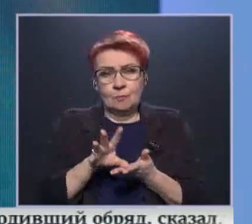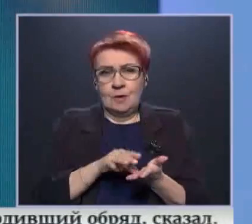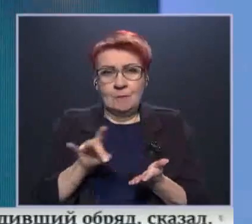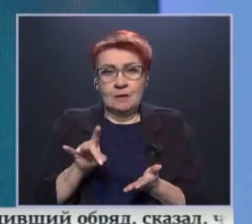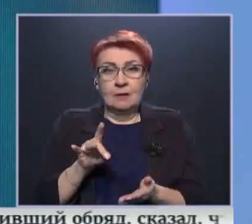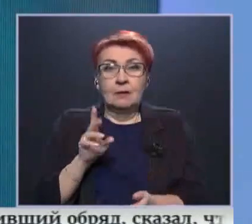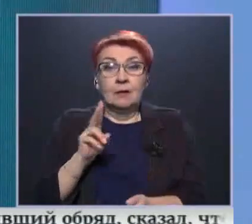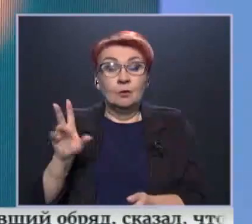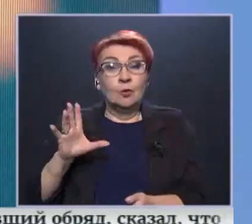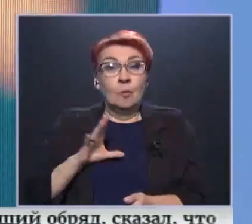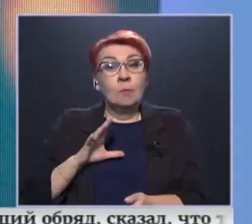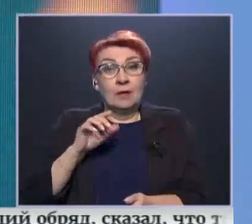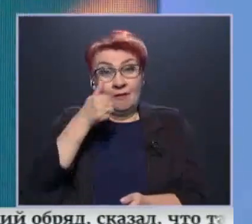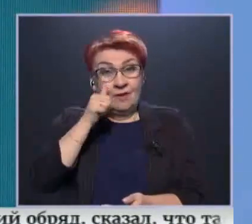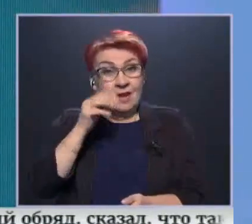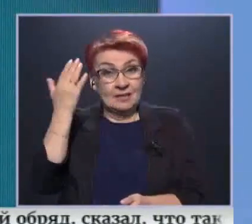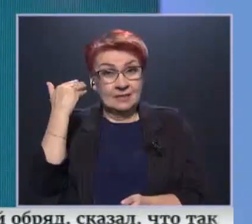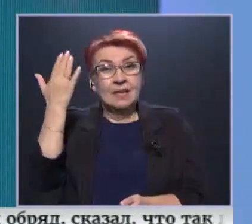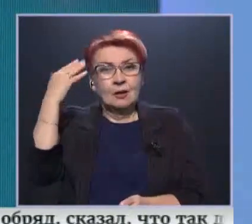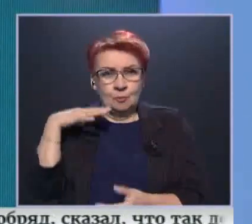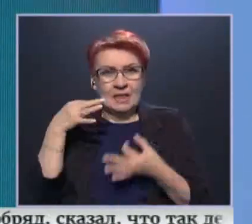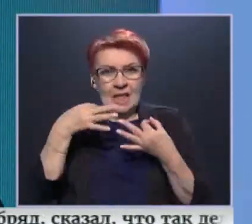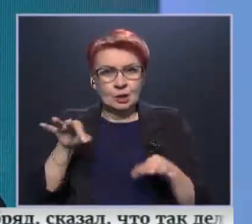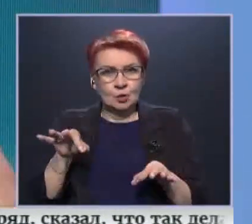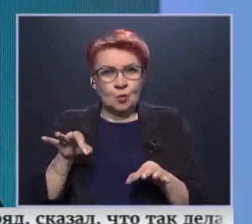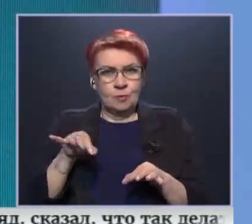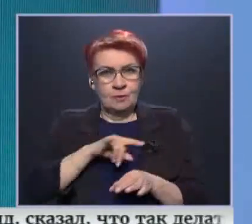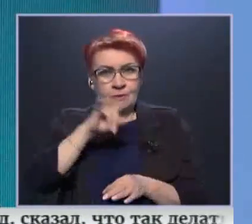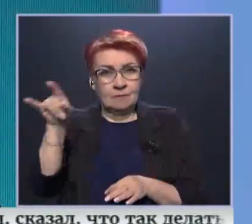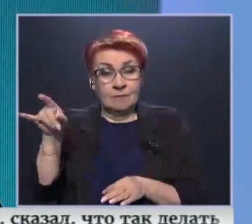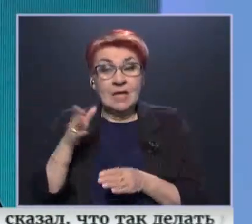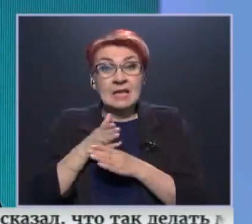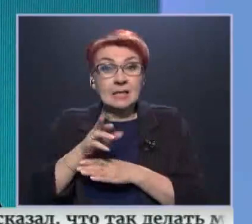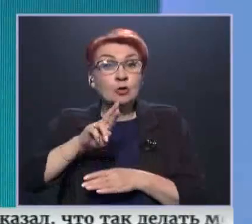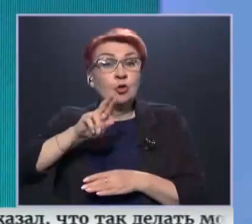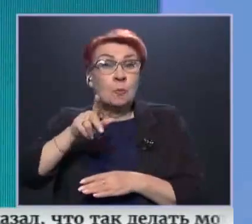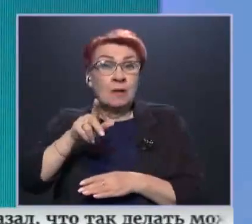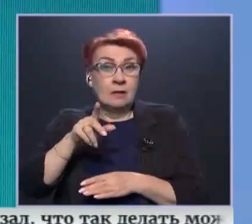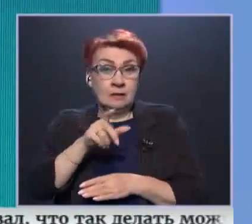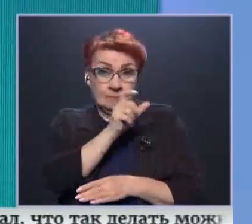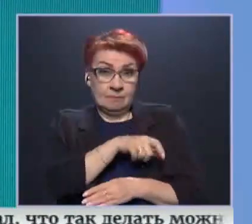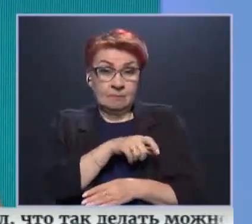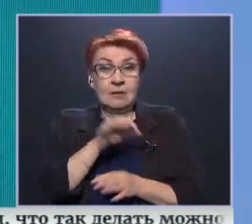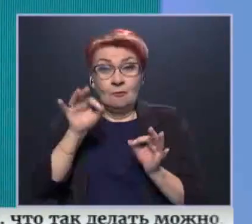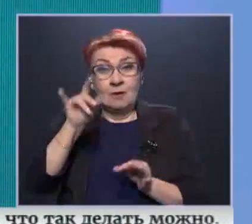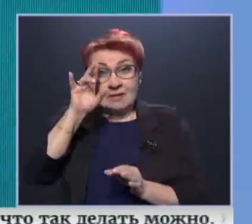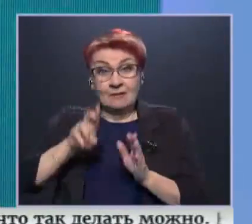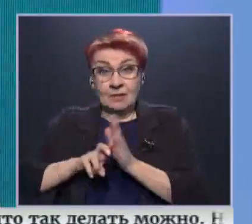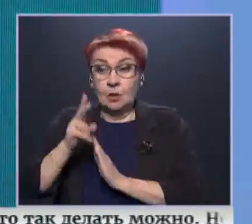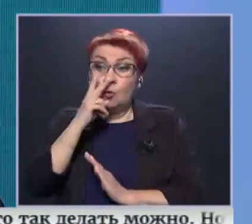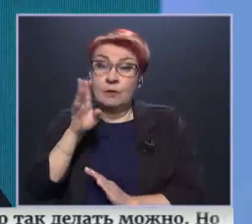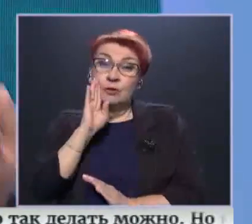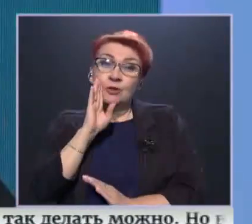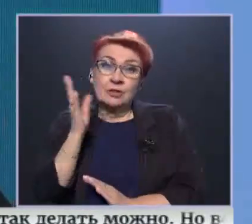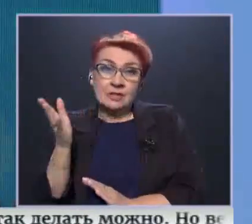кто-то бывал в Греции, когда это еще было доступно, и зашел бы в православный храм, и увидел бы там